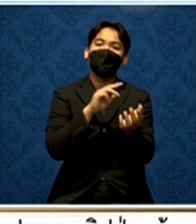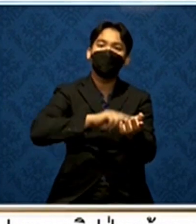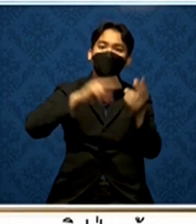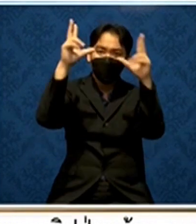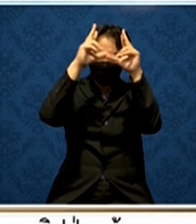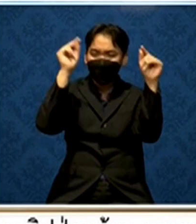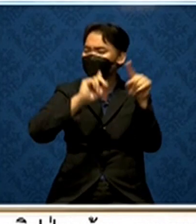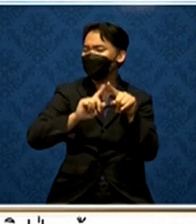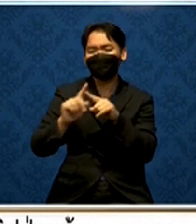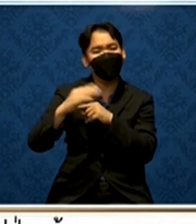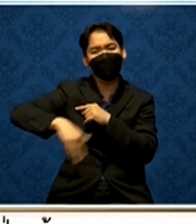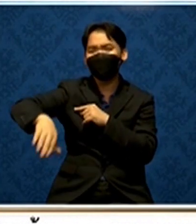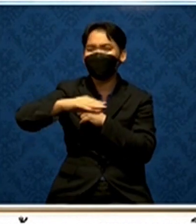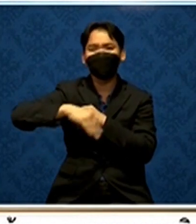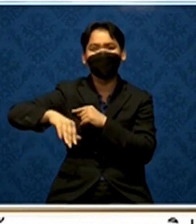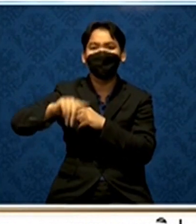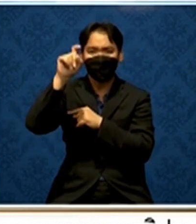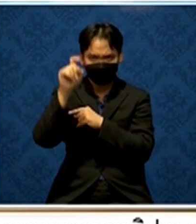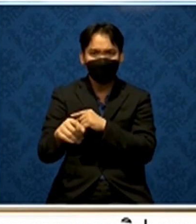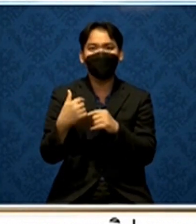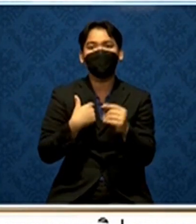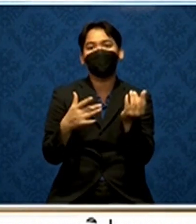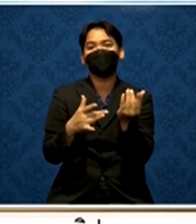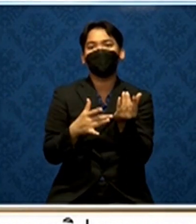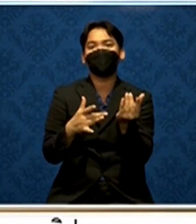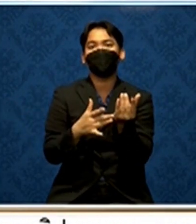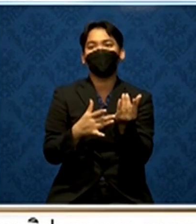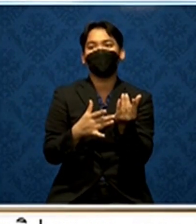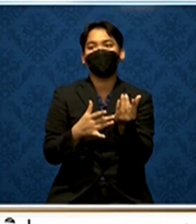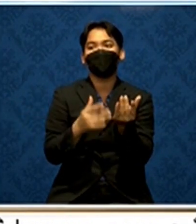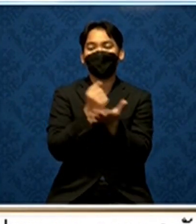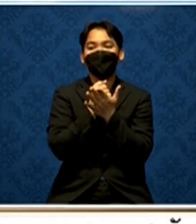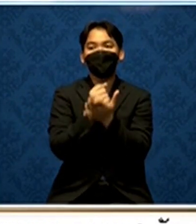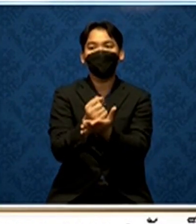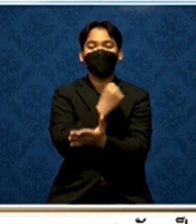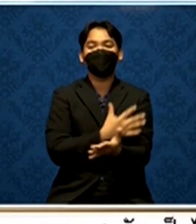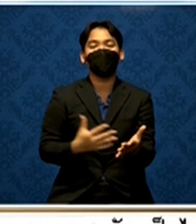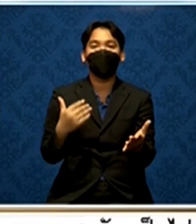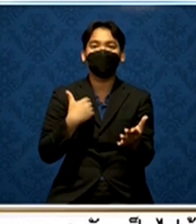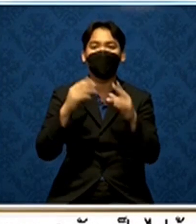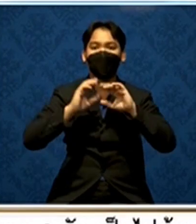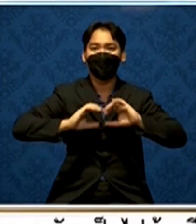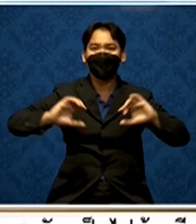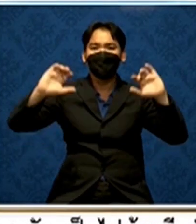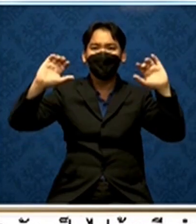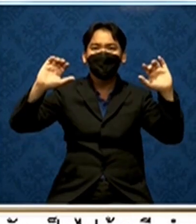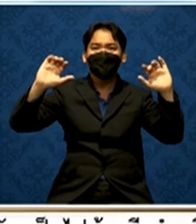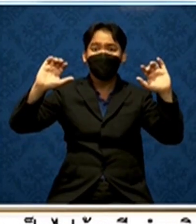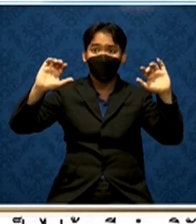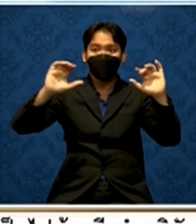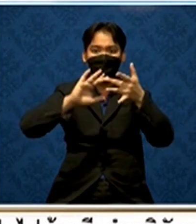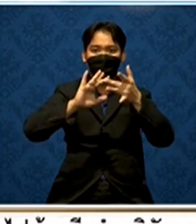ควรมีระบบสาธารณสุขดิจิตอลเฮลท์แต่รัฐก็ยังไม่ทำให้เกิดการนัดผู้ป่วยแบบออนไ